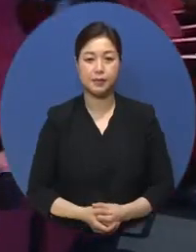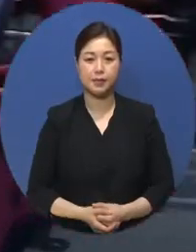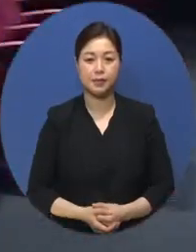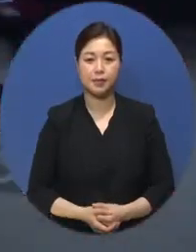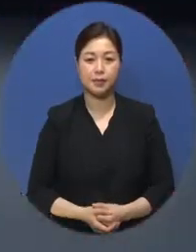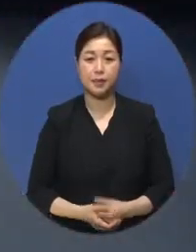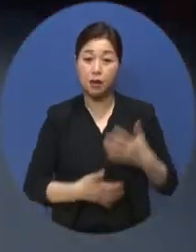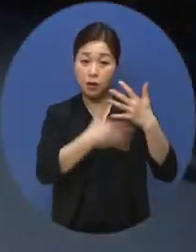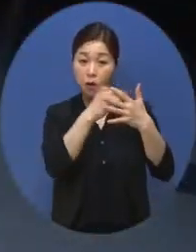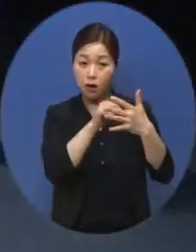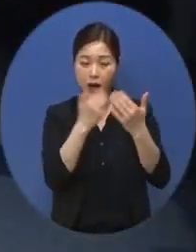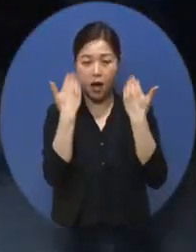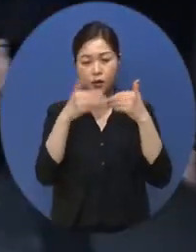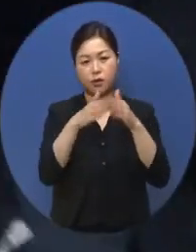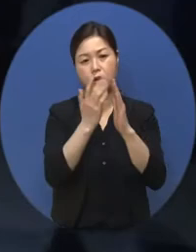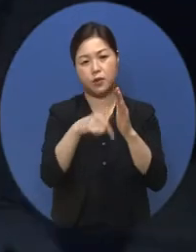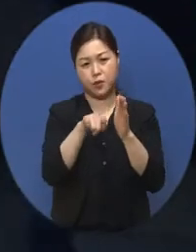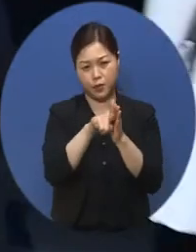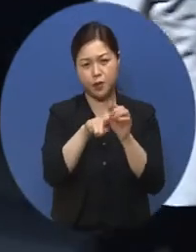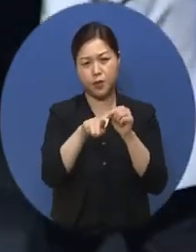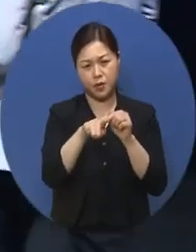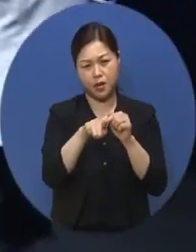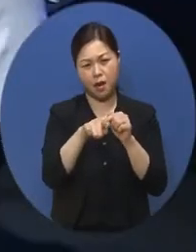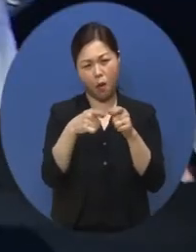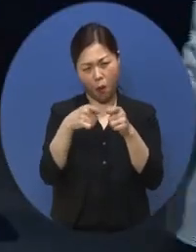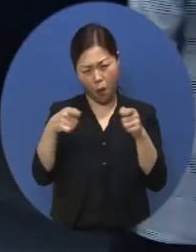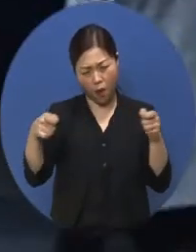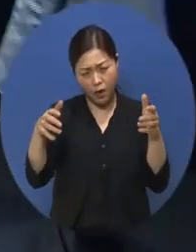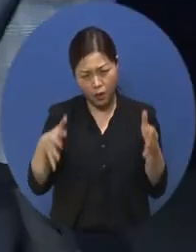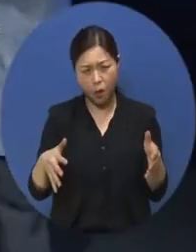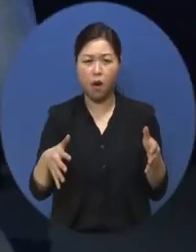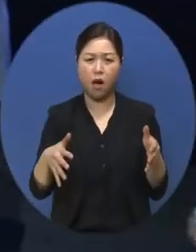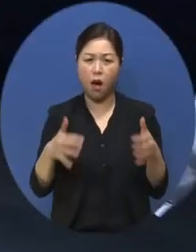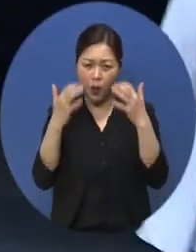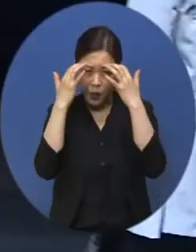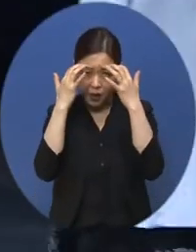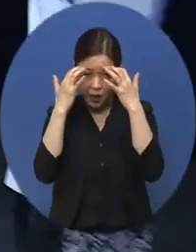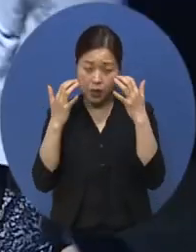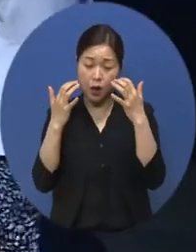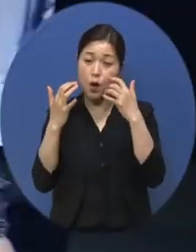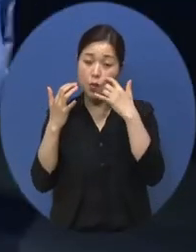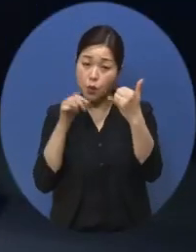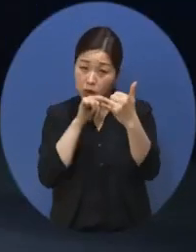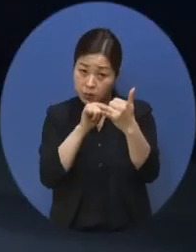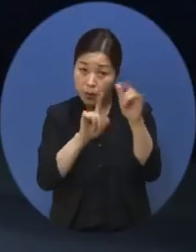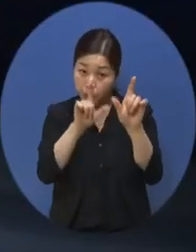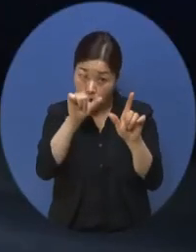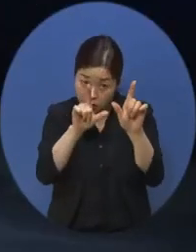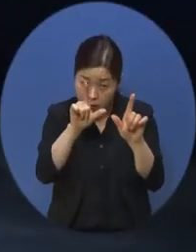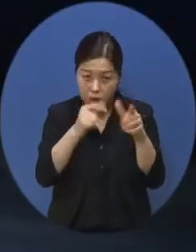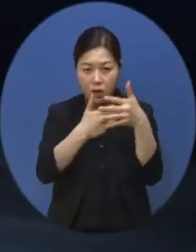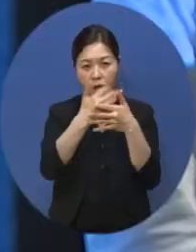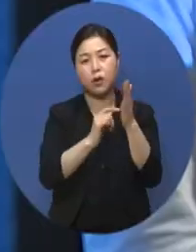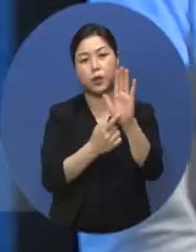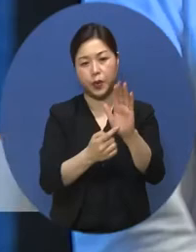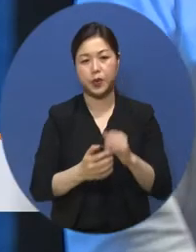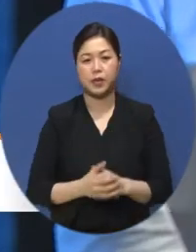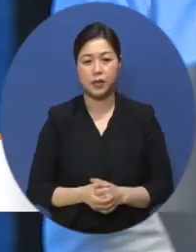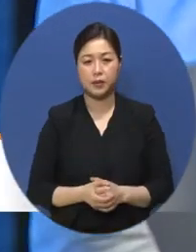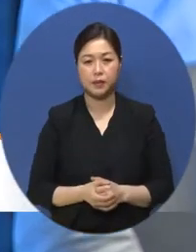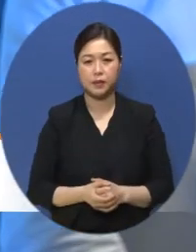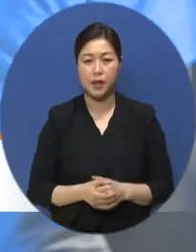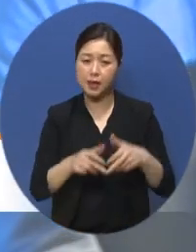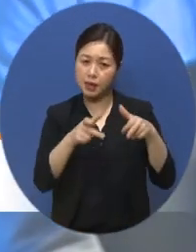특히 영화는 학교 설립을 위해 긴 여정을 거쳐온 어머니들에게도 주목하며 그들의 사연을 담아냅니다.